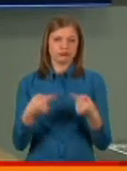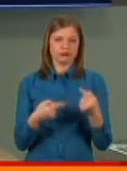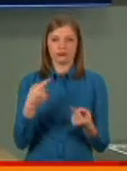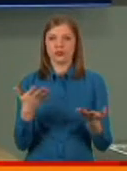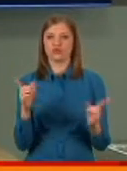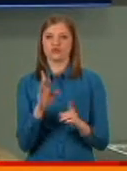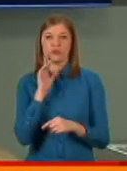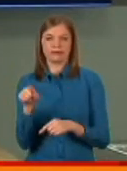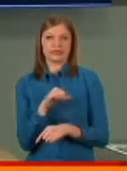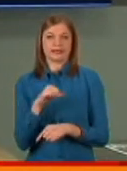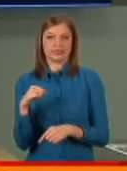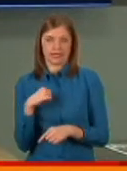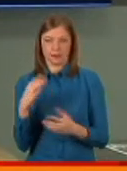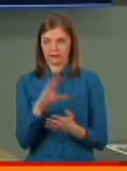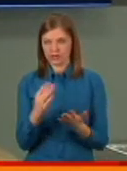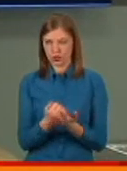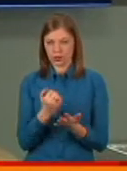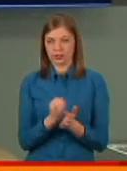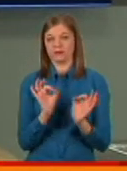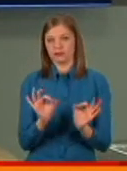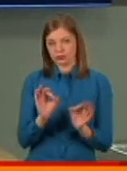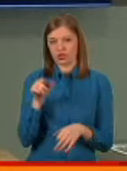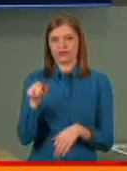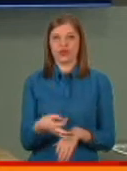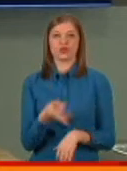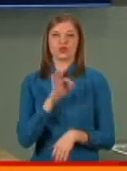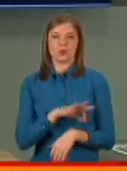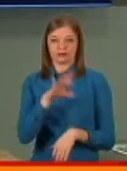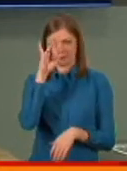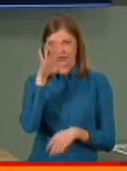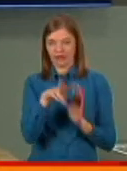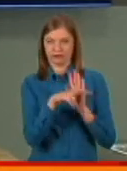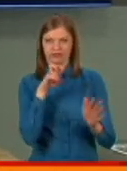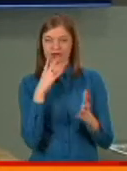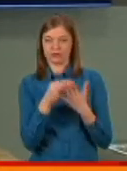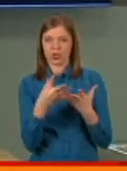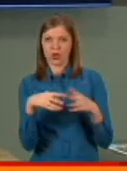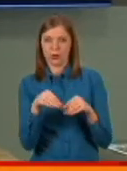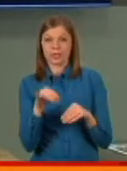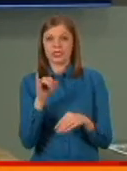навколо того, що вона сама усього досягла. Безперечно, вона скористалася славою своєї родини,